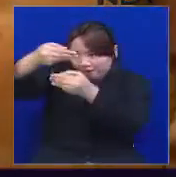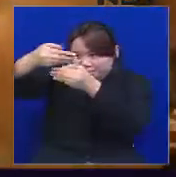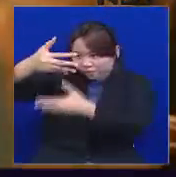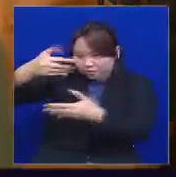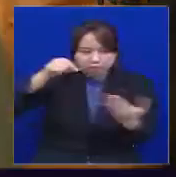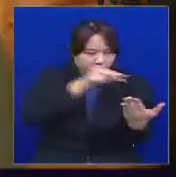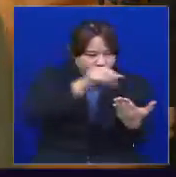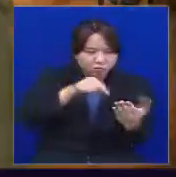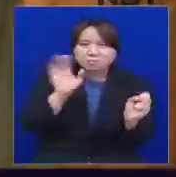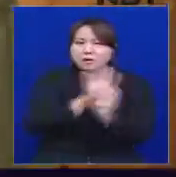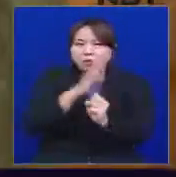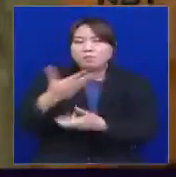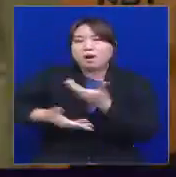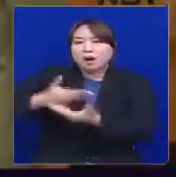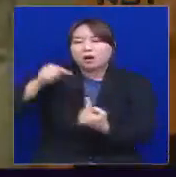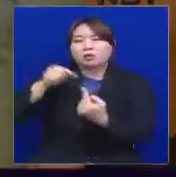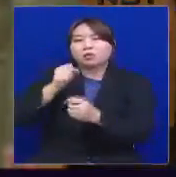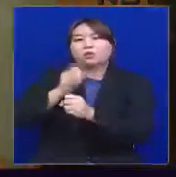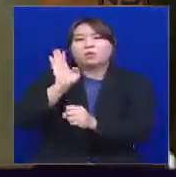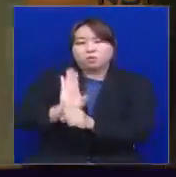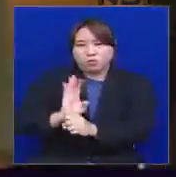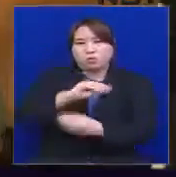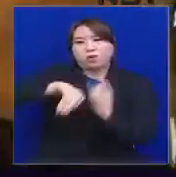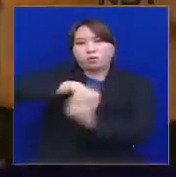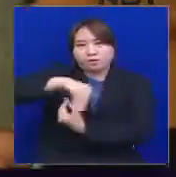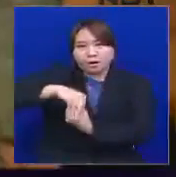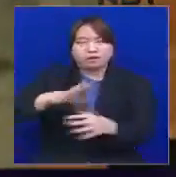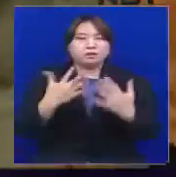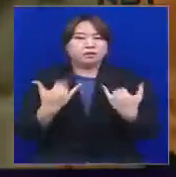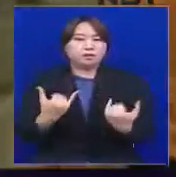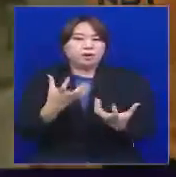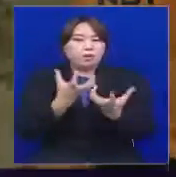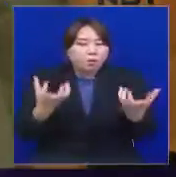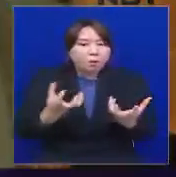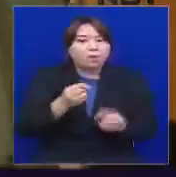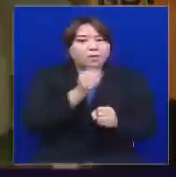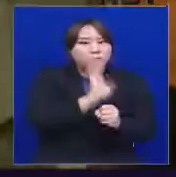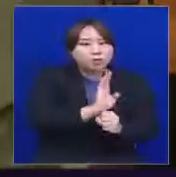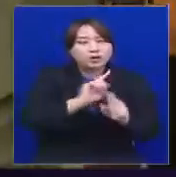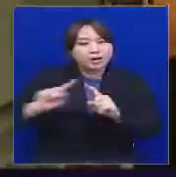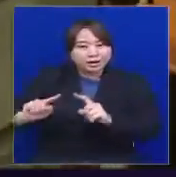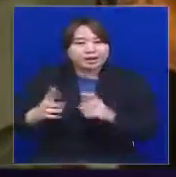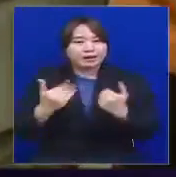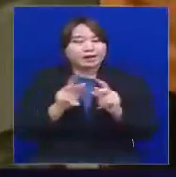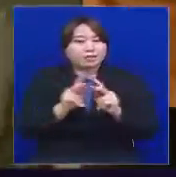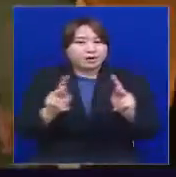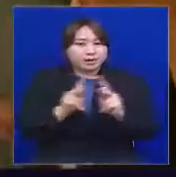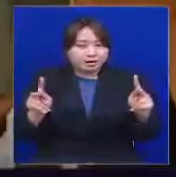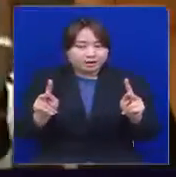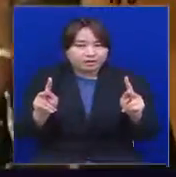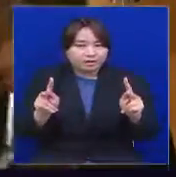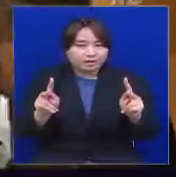จำหน่ายให้กับลูกค้าในช่วงเทศกาลงานบุญเข้าพรรษาทั้งนี้ชุดสังฆทานแล้วก็ชุยธทำมเป็นสินค้าที่คณะกรรมการ